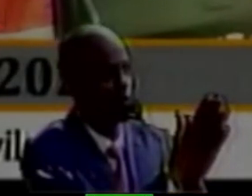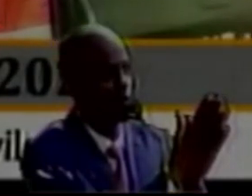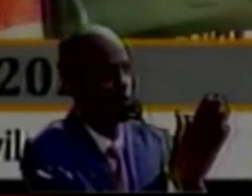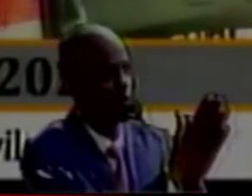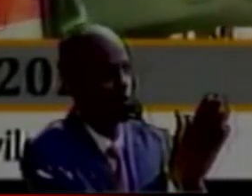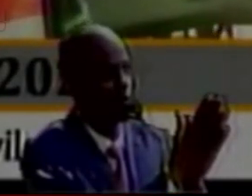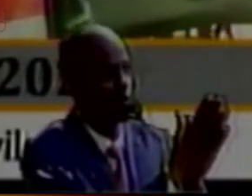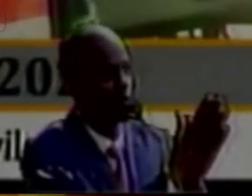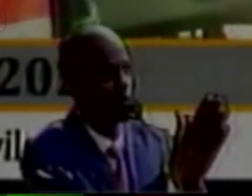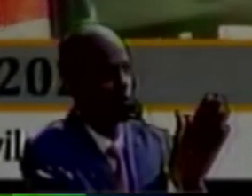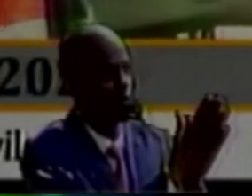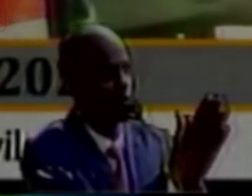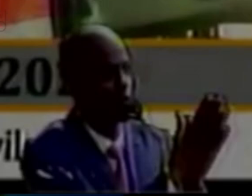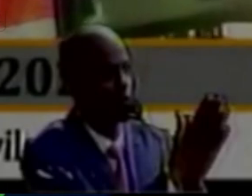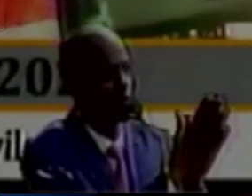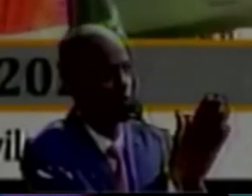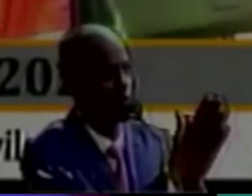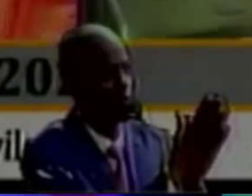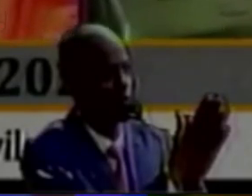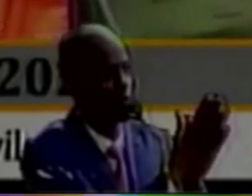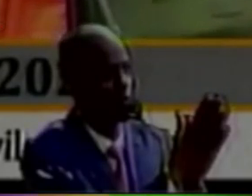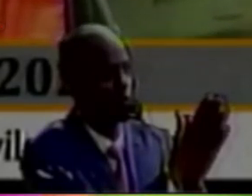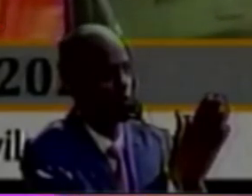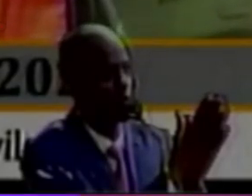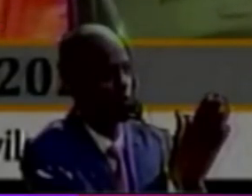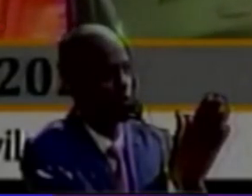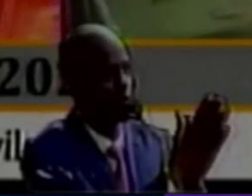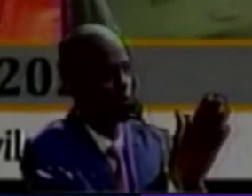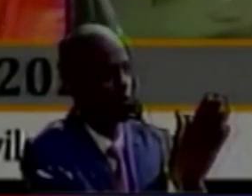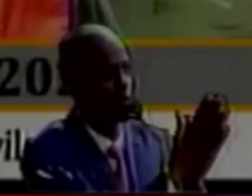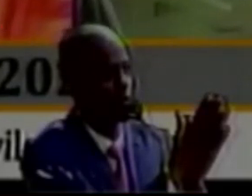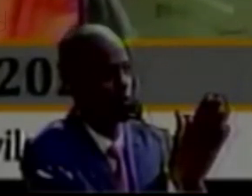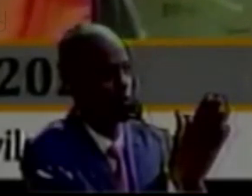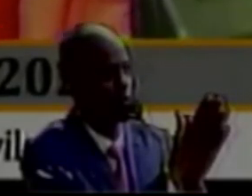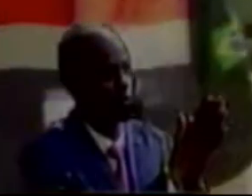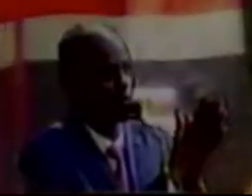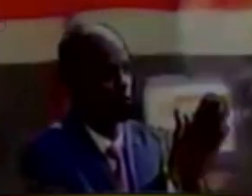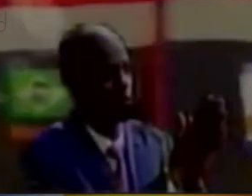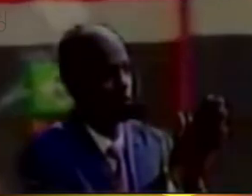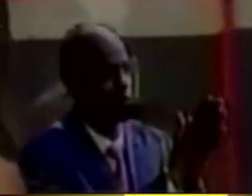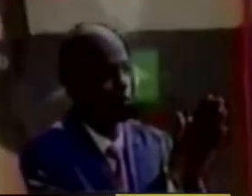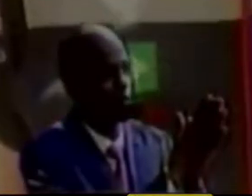com a Defesa Civil do Haiti. Vamos trabalhar de maneira coordenada.